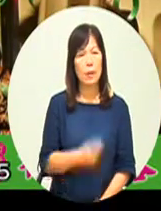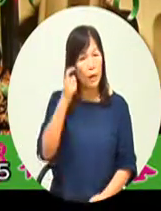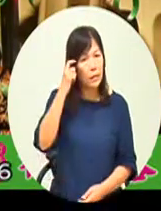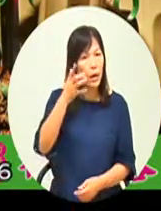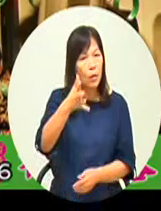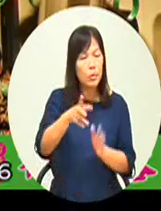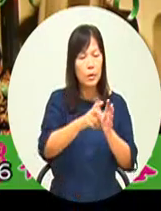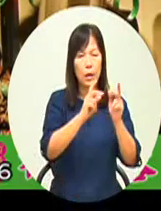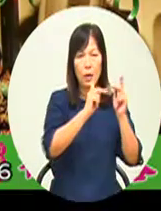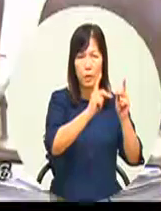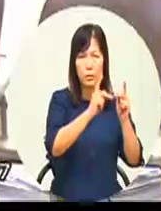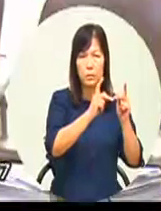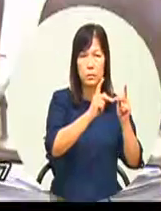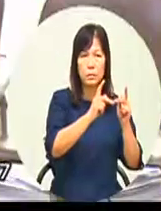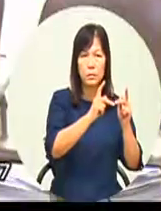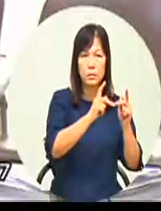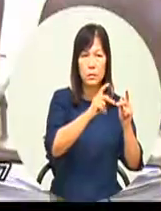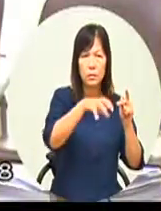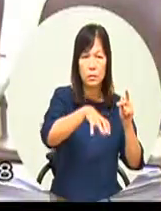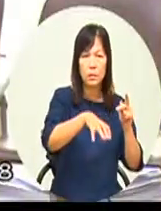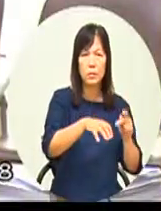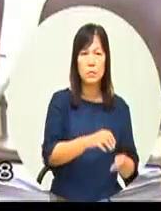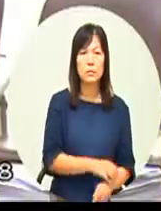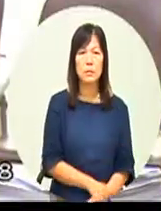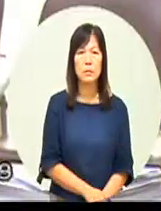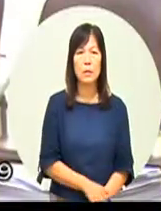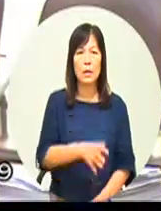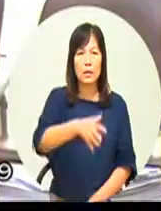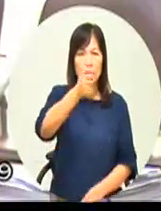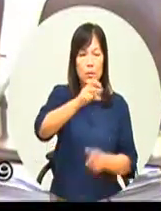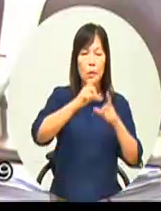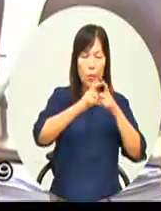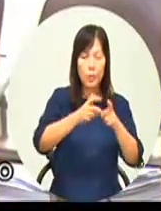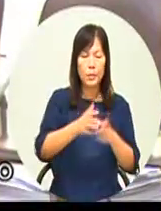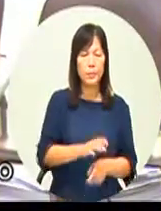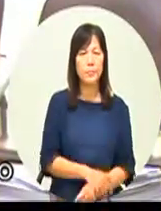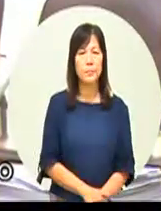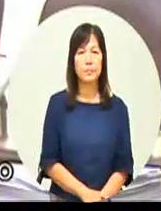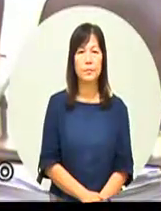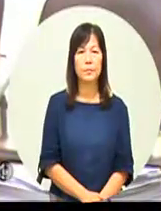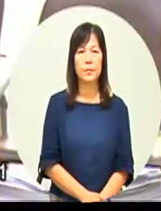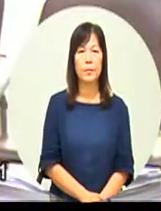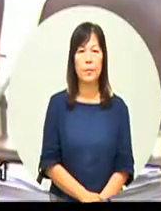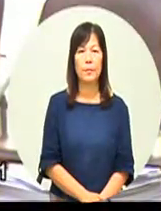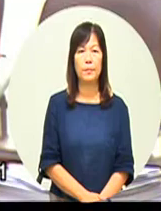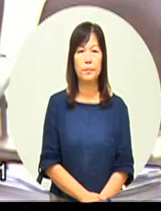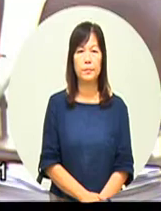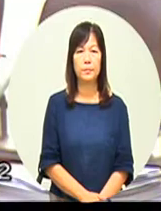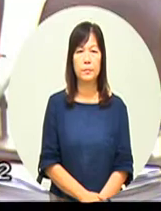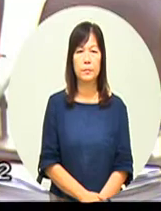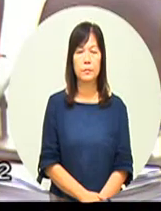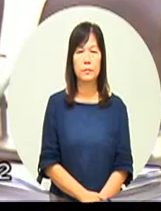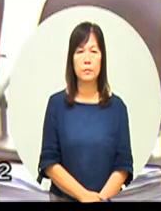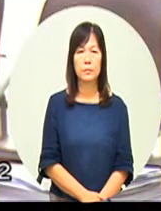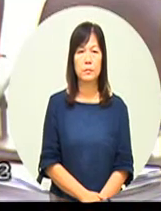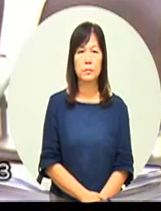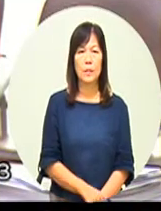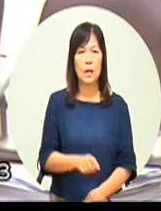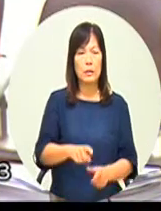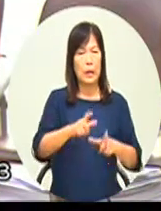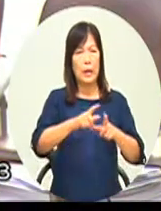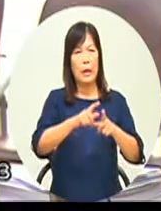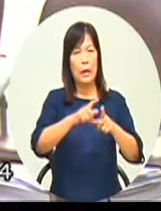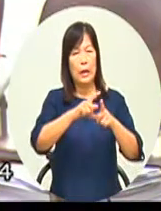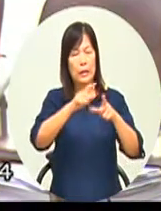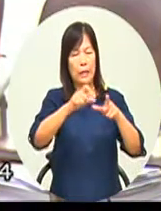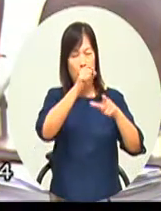们的捷运局局长你来回应一下？ 捷运局吴局长，请答复。 一这么大的公